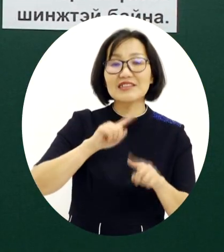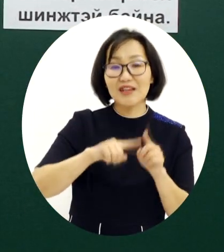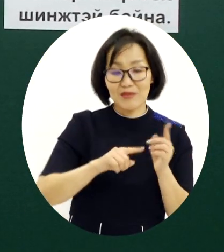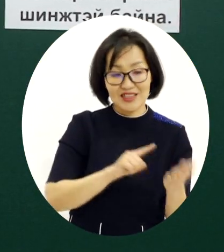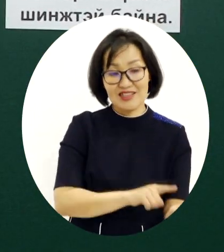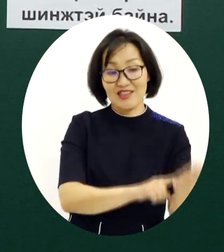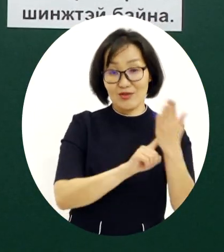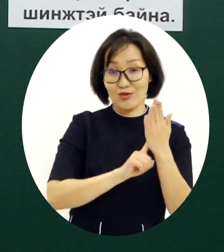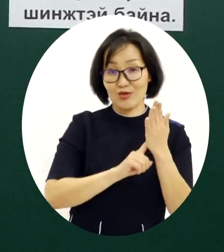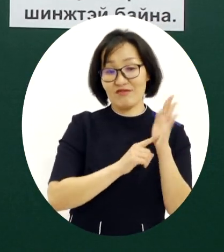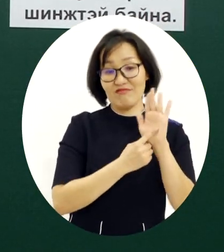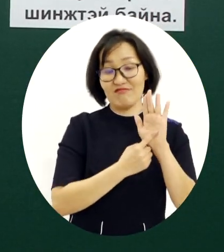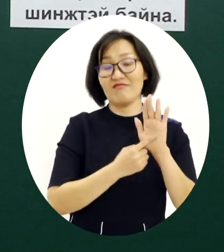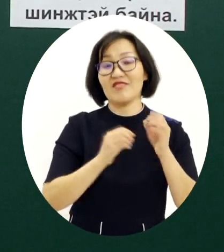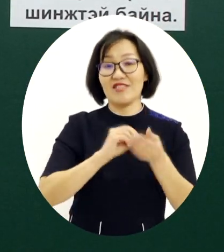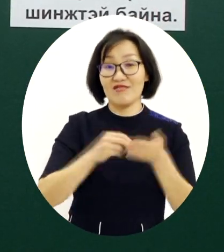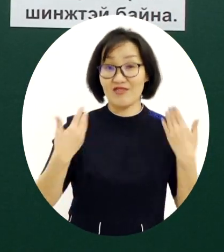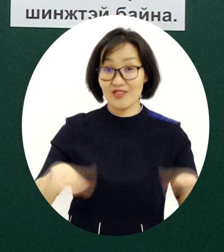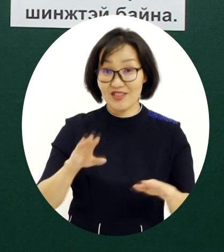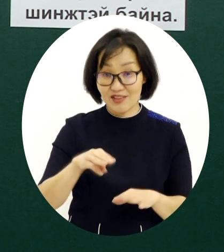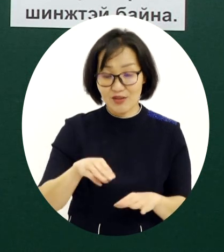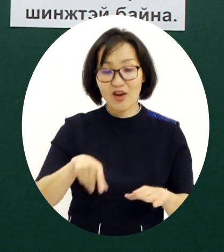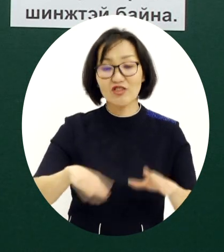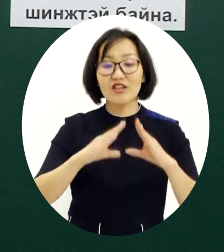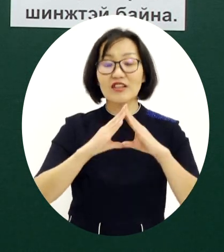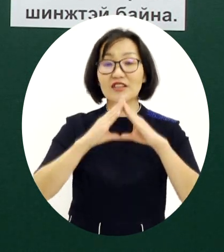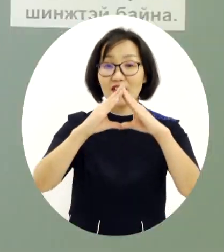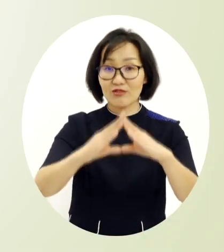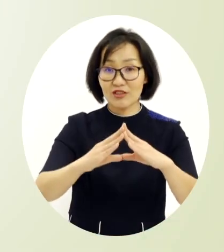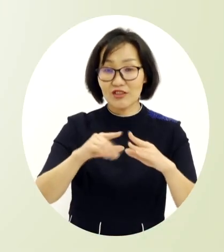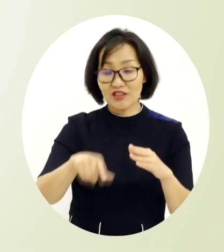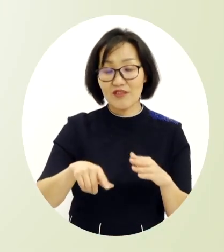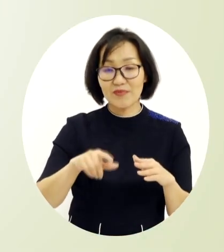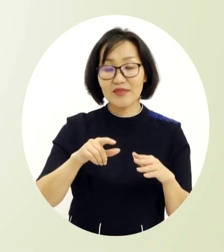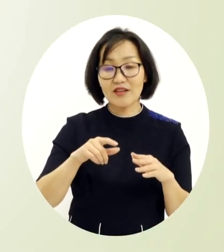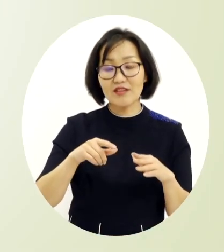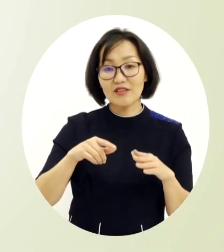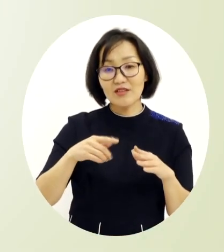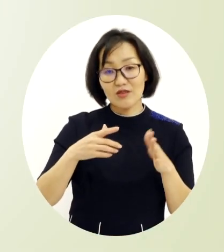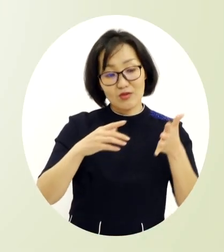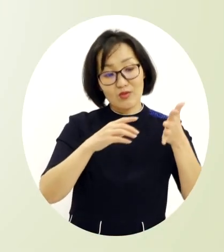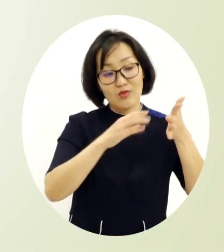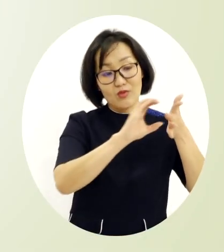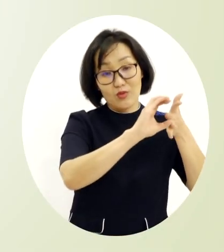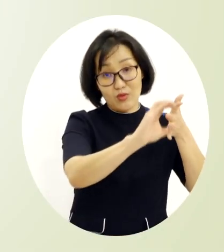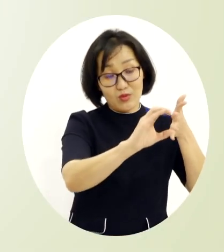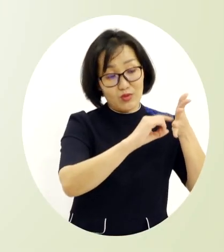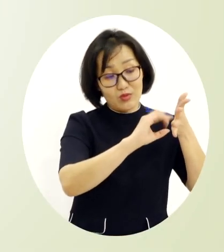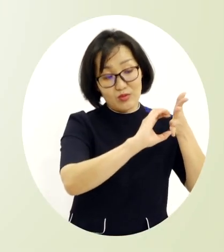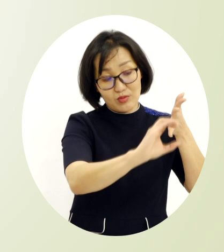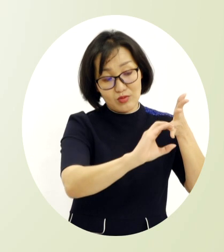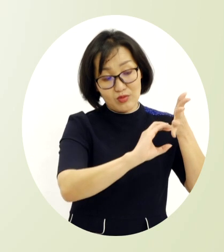бүгдээрээ илрүүлж гаргалаа. Гэрийн даалгаврт хүүхдүүд та бүхэн эхийн 3